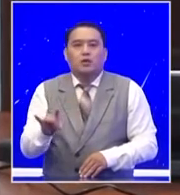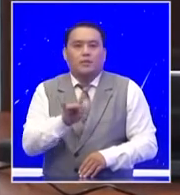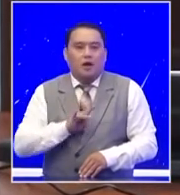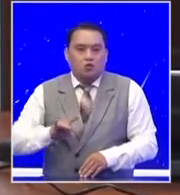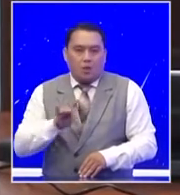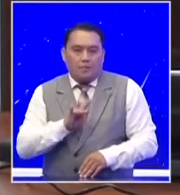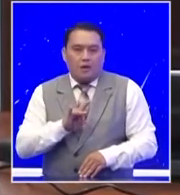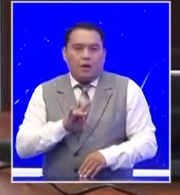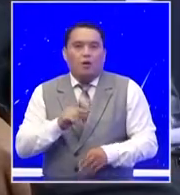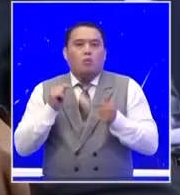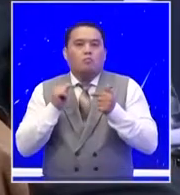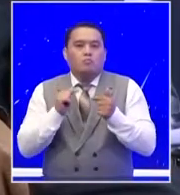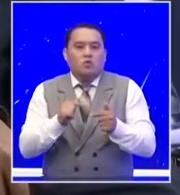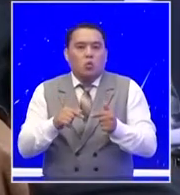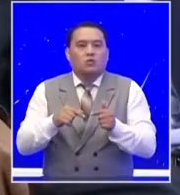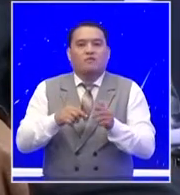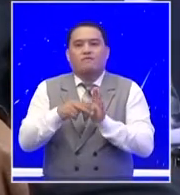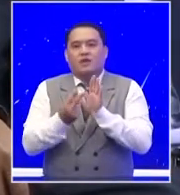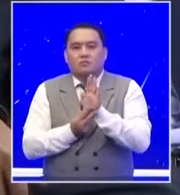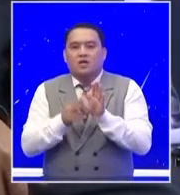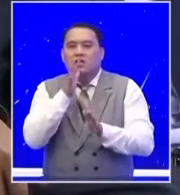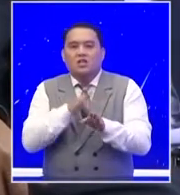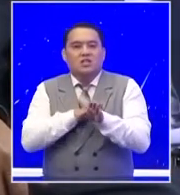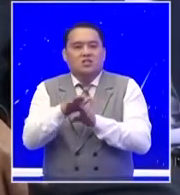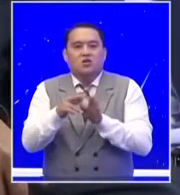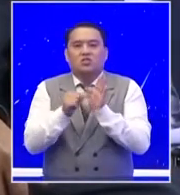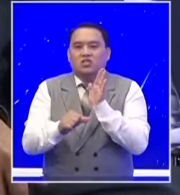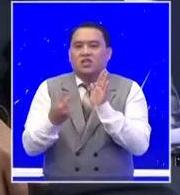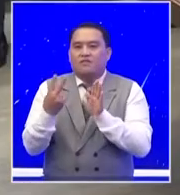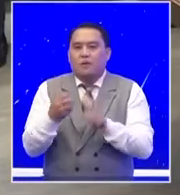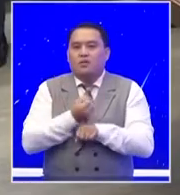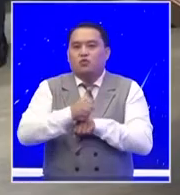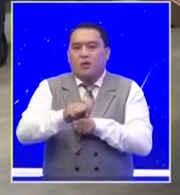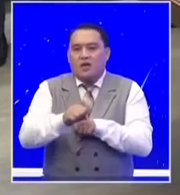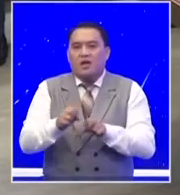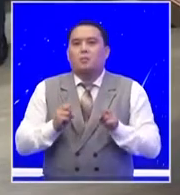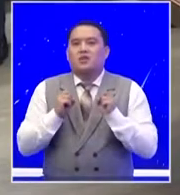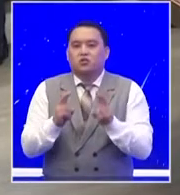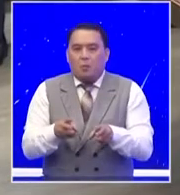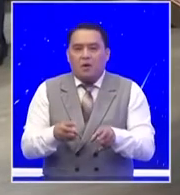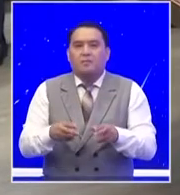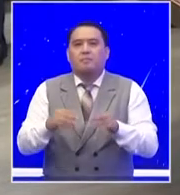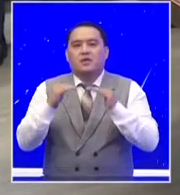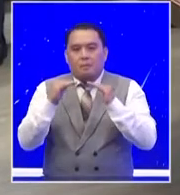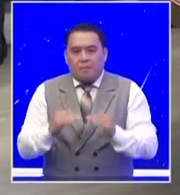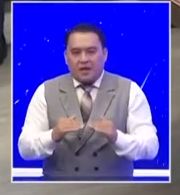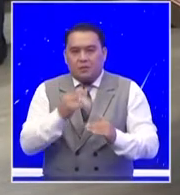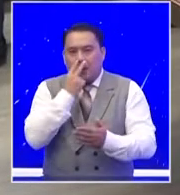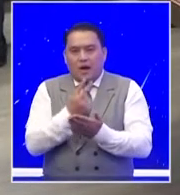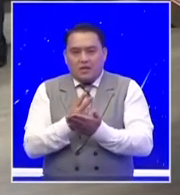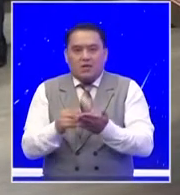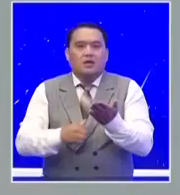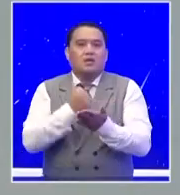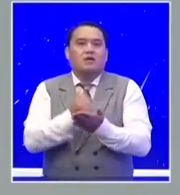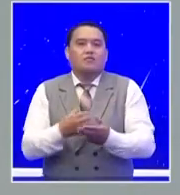районах. Против половой неприкосновенности совершено 62 преступления. И хотя это также меньше прошлогодних показателей, самым